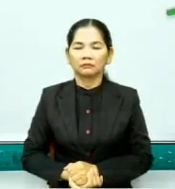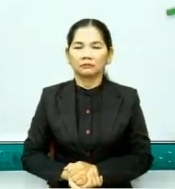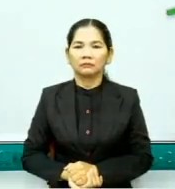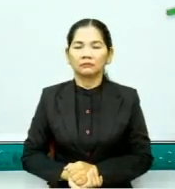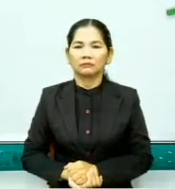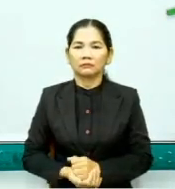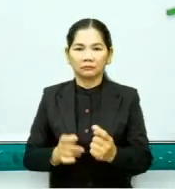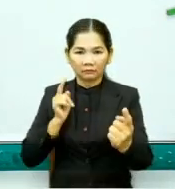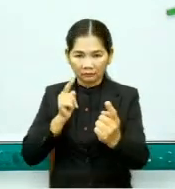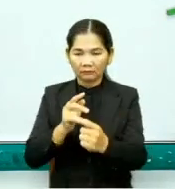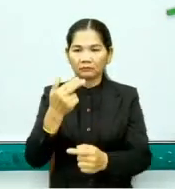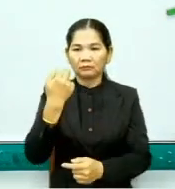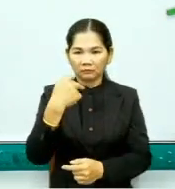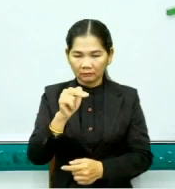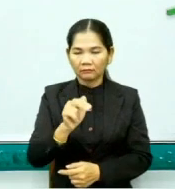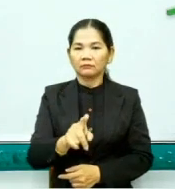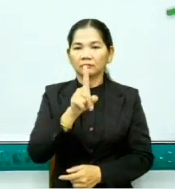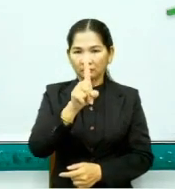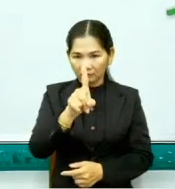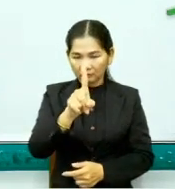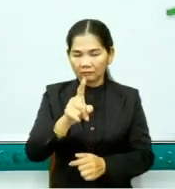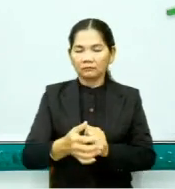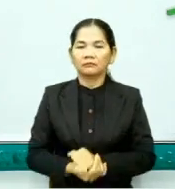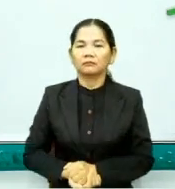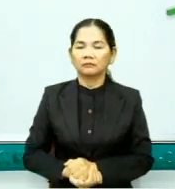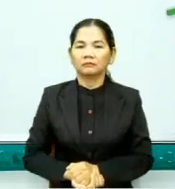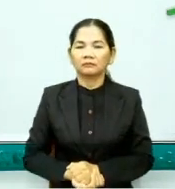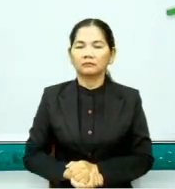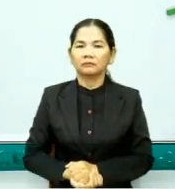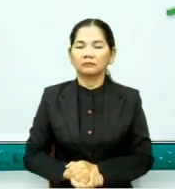ดาวทไงตีมวย